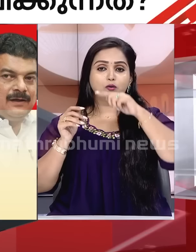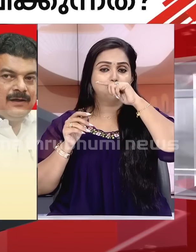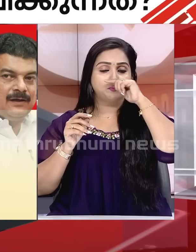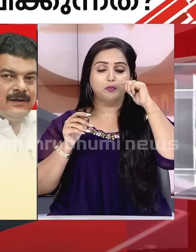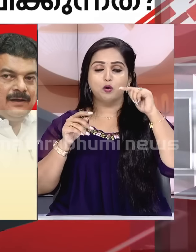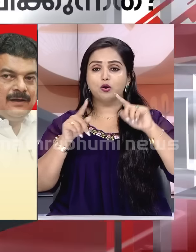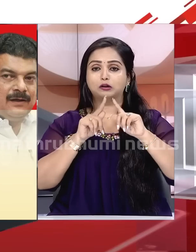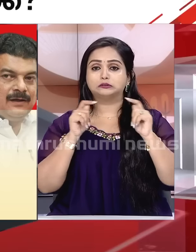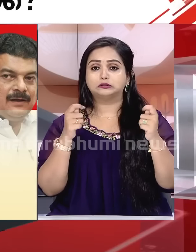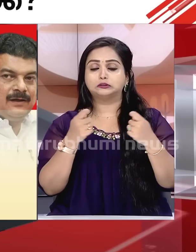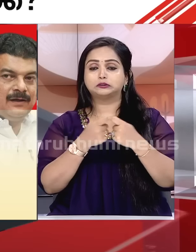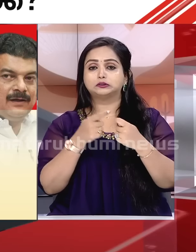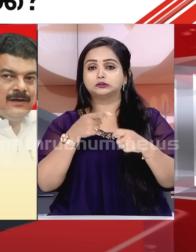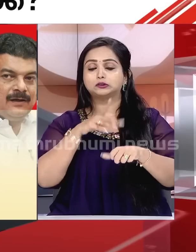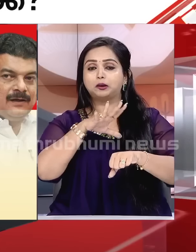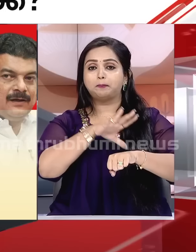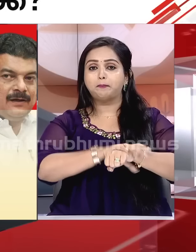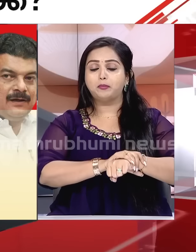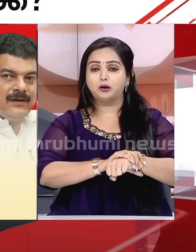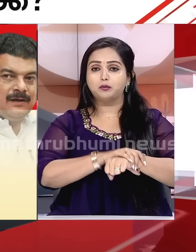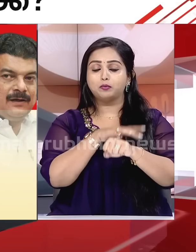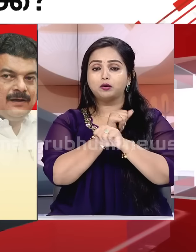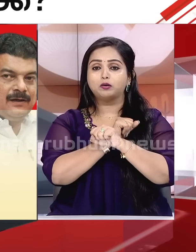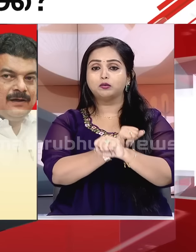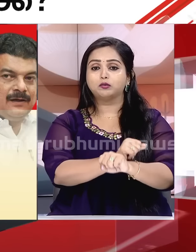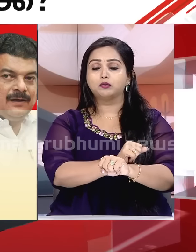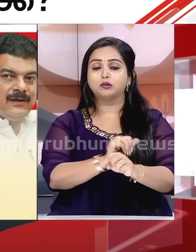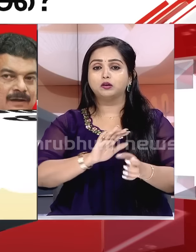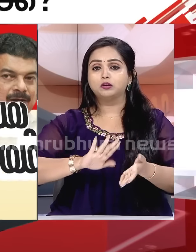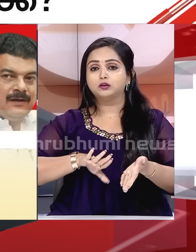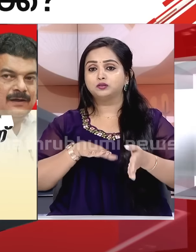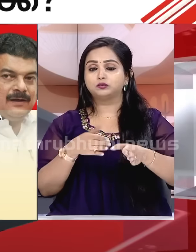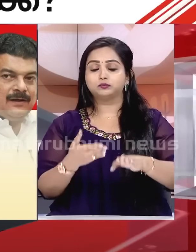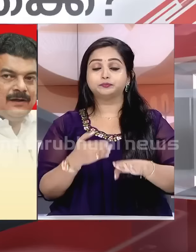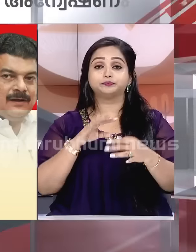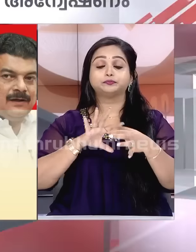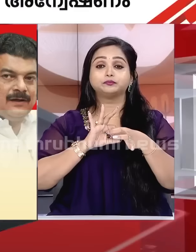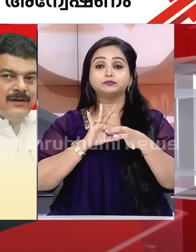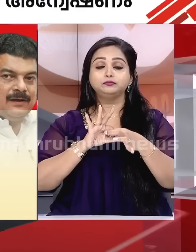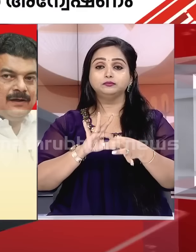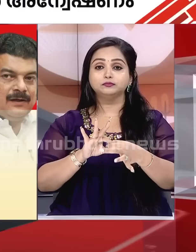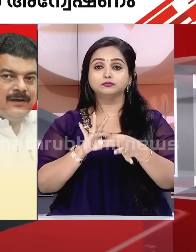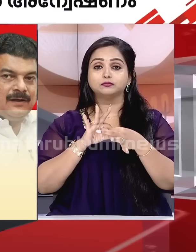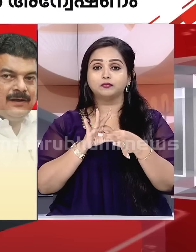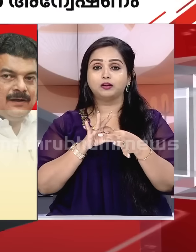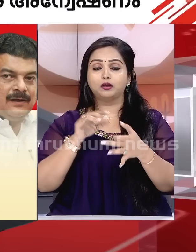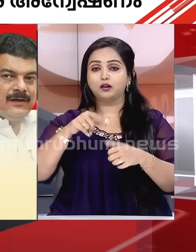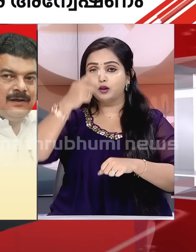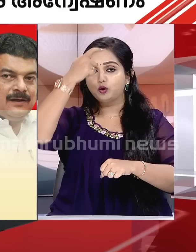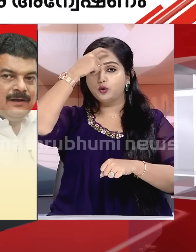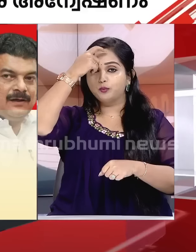കടത്തുകാരൻ്റെ ആ ഗ്യാങ്ങിനെ പിടിച്ചപ്പം അയാൾ കസ്റ്റഡിയിലിരുന്ന് മരിച്ചു. അതുമായിട്ട് ബന്ധപ്പെട്ടാണ് ഈ